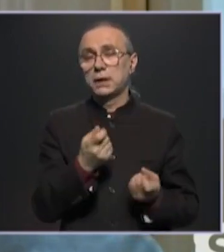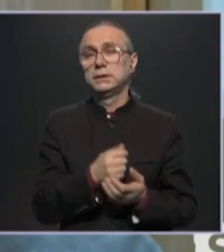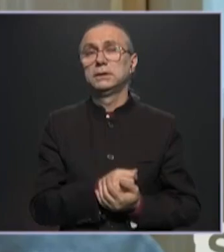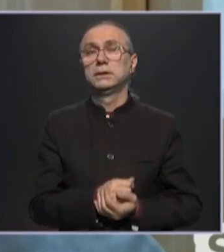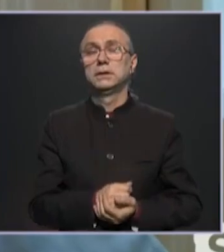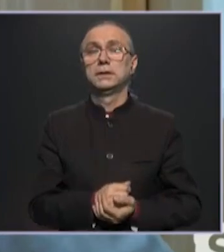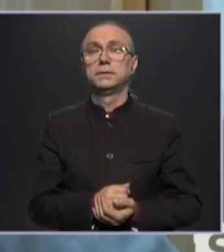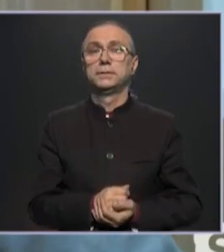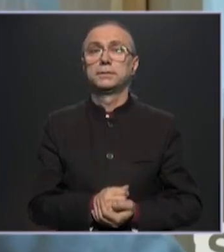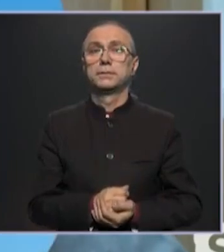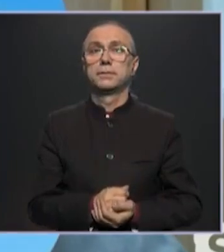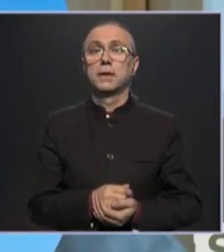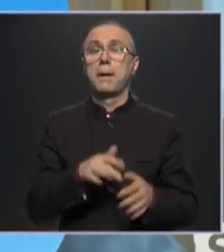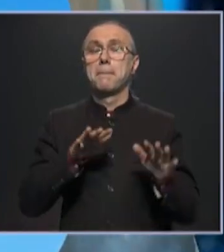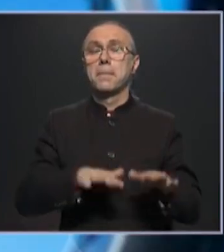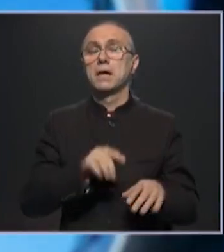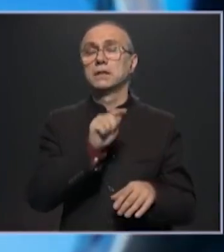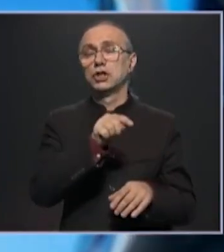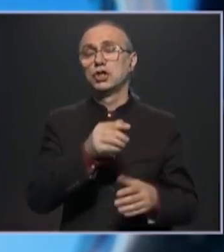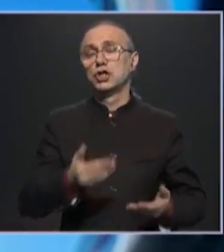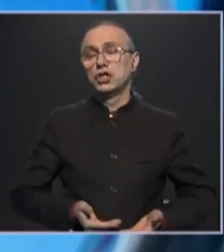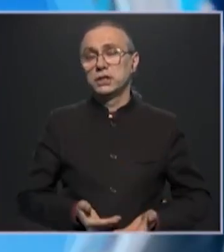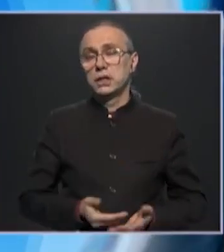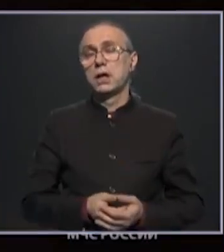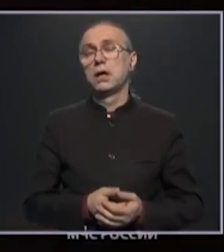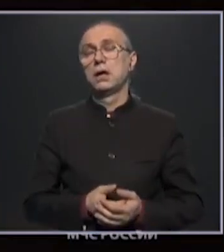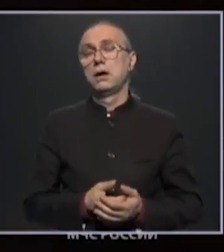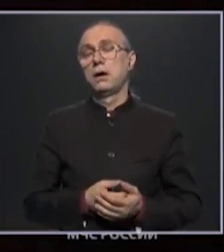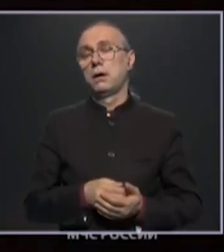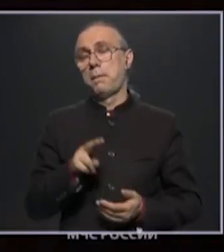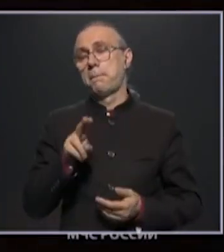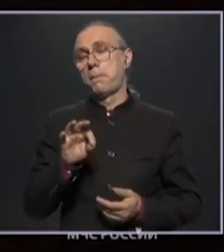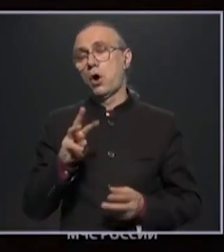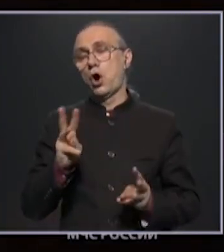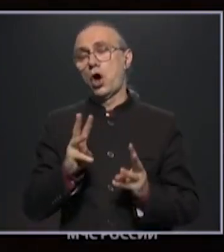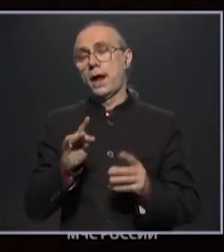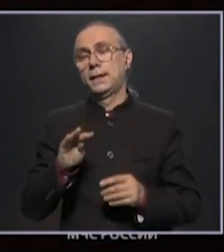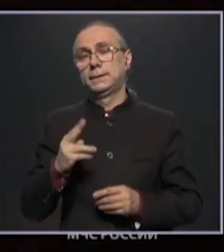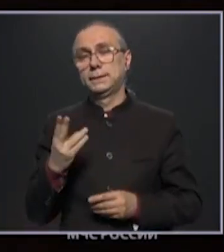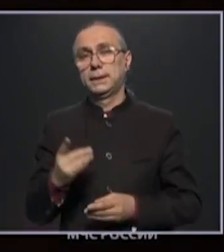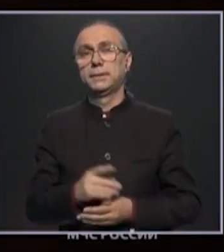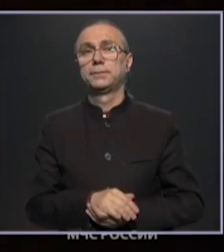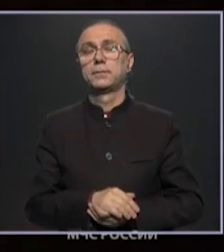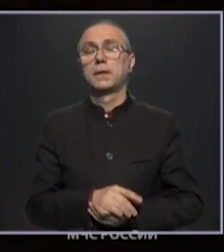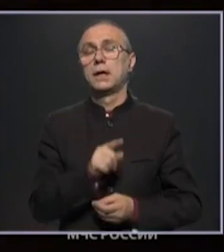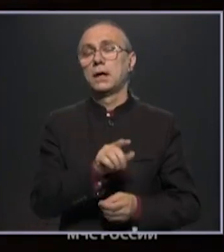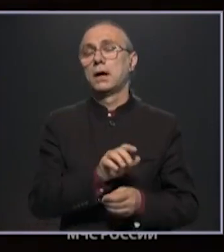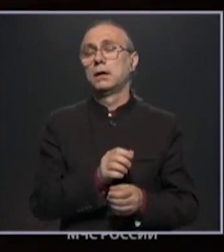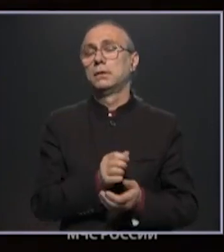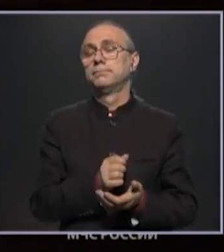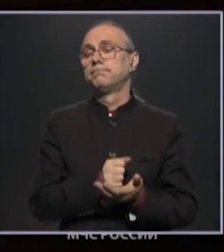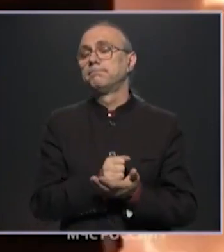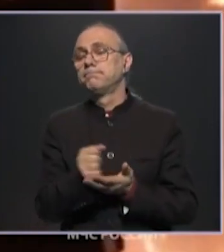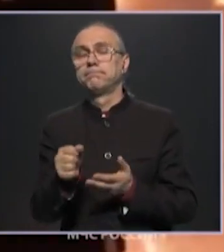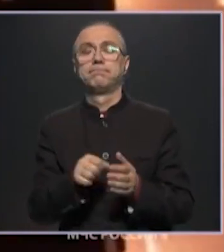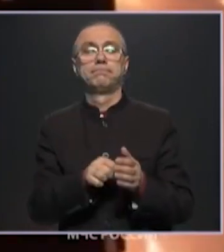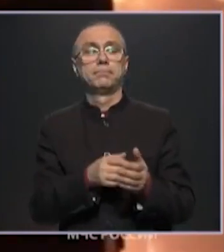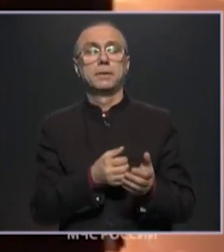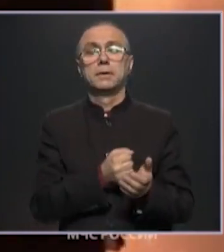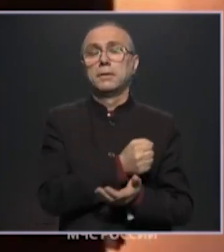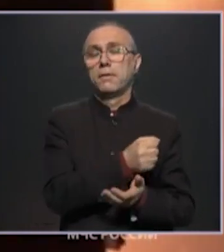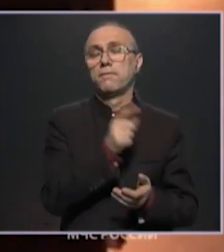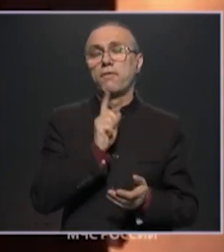священников, местные жители погорельцы размещаются во временном жилье, кто-то размещается у знакомых, у